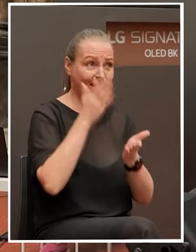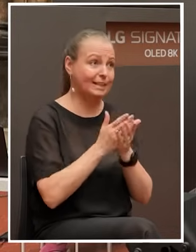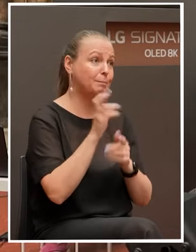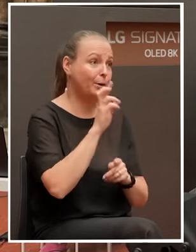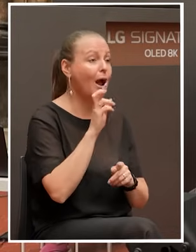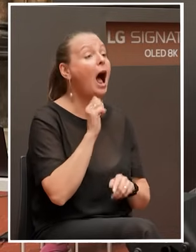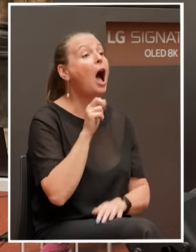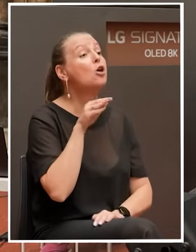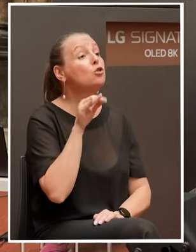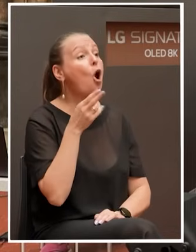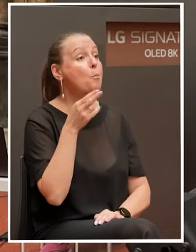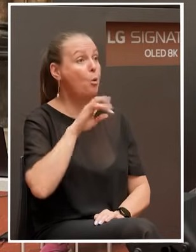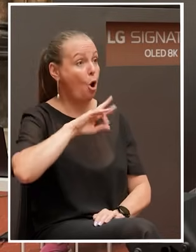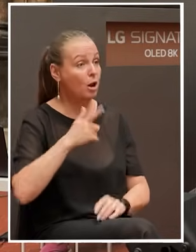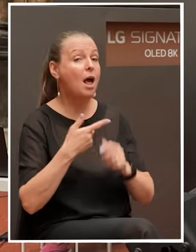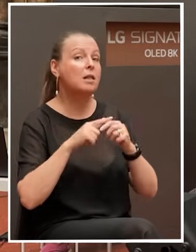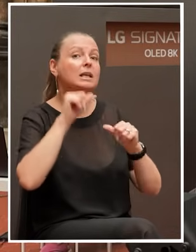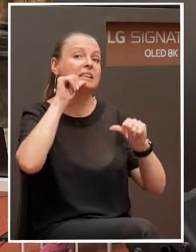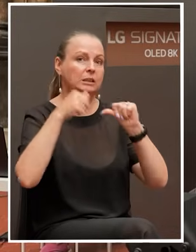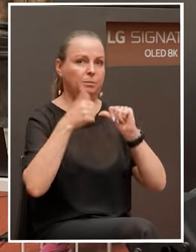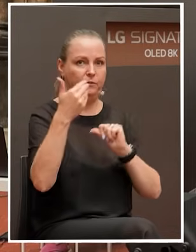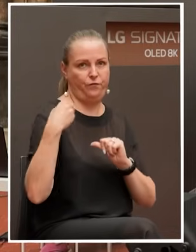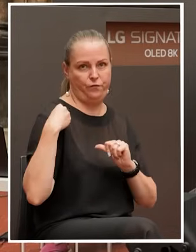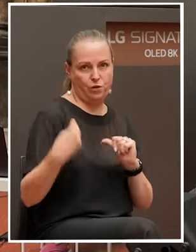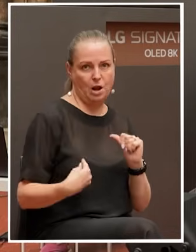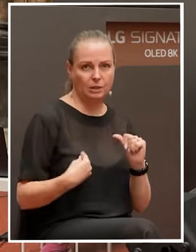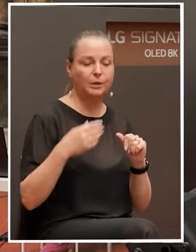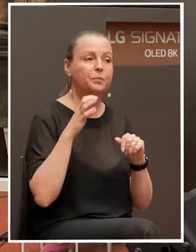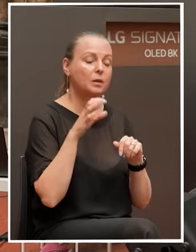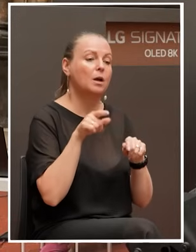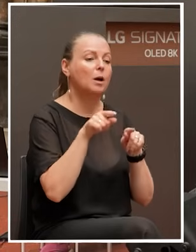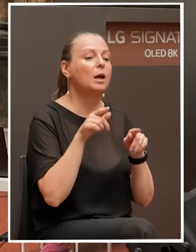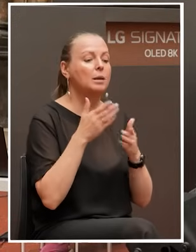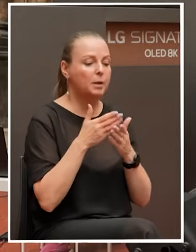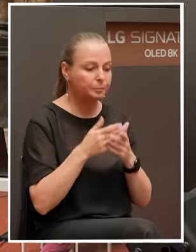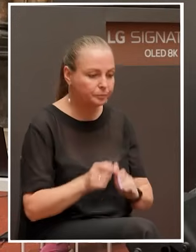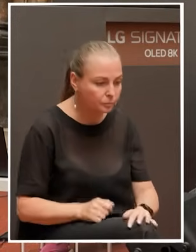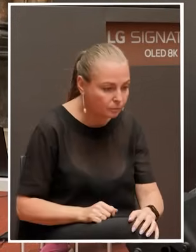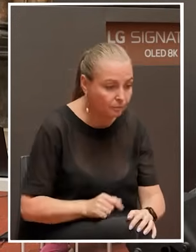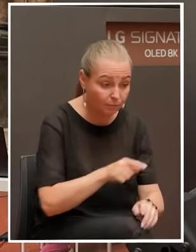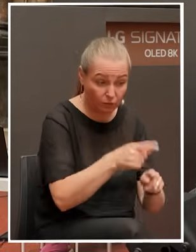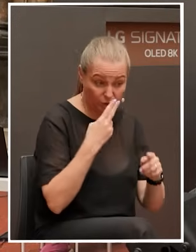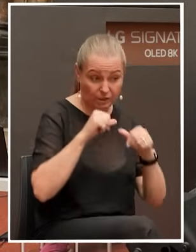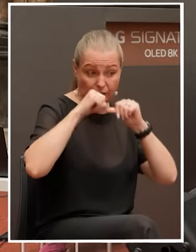тополь оказался таким символическим деревом во Франции, между прочим, с довольно богатой генеалогией. Вот, например,